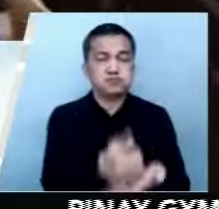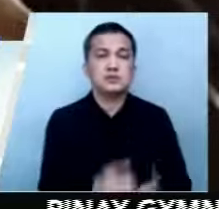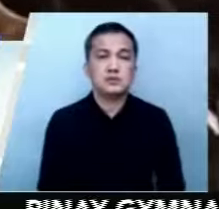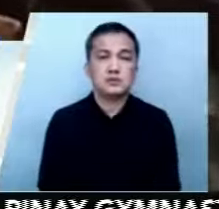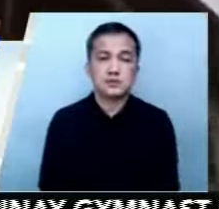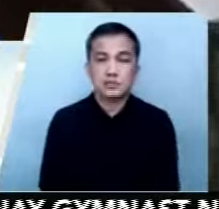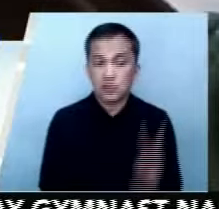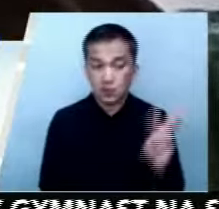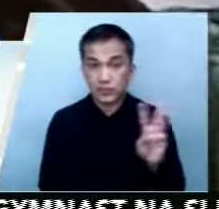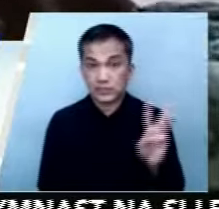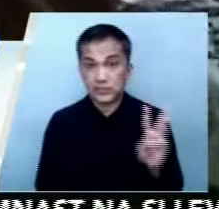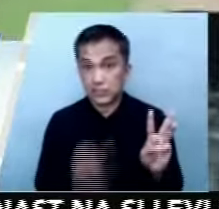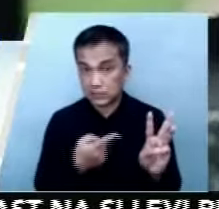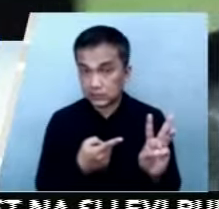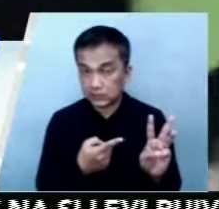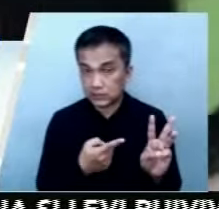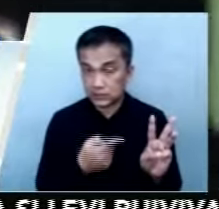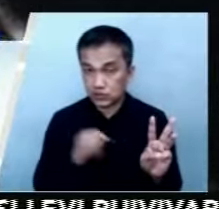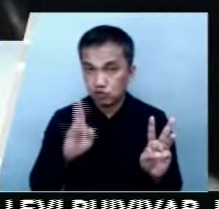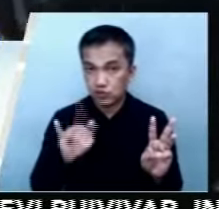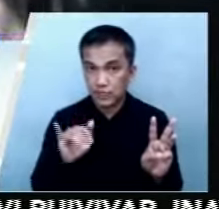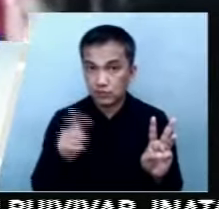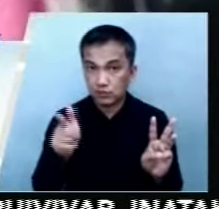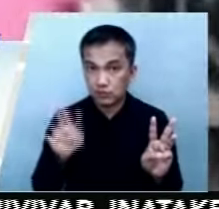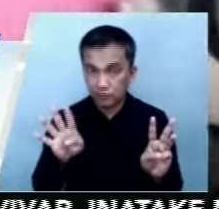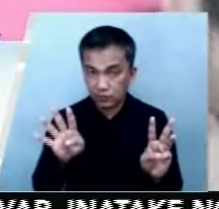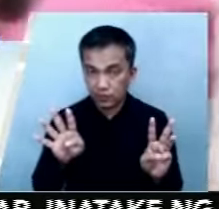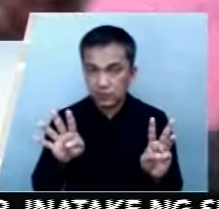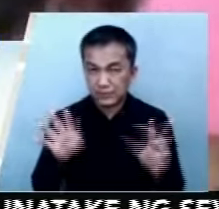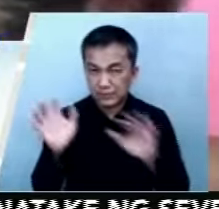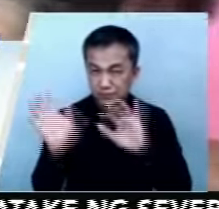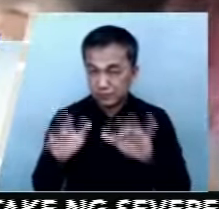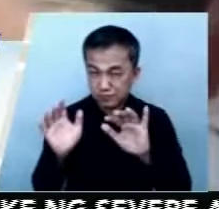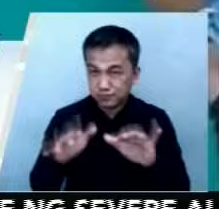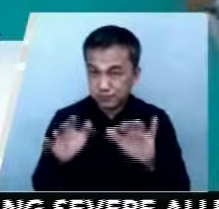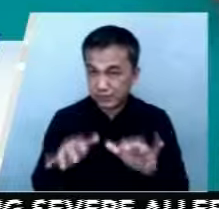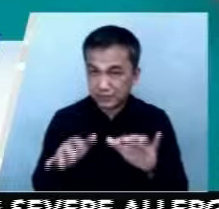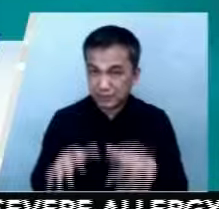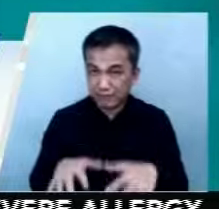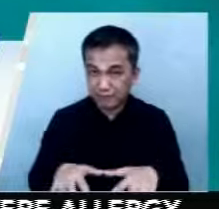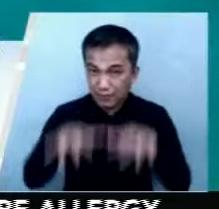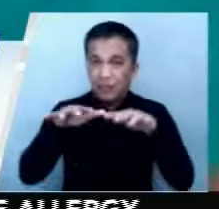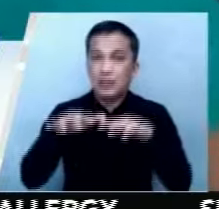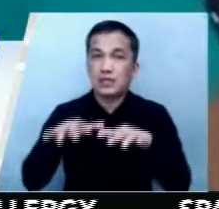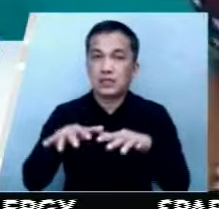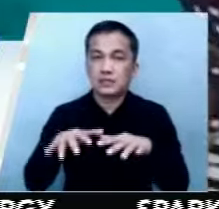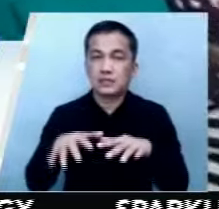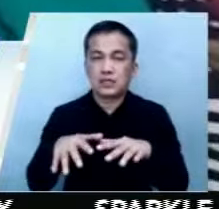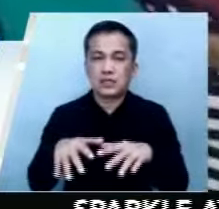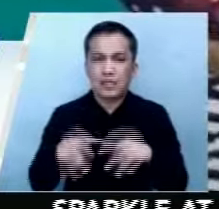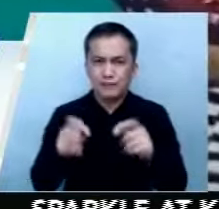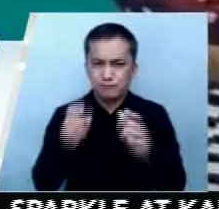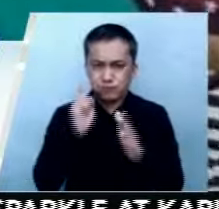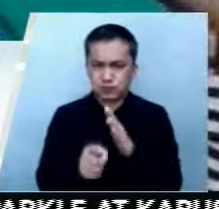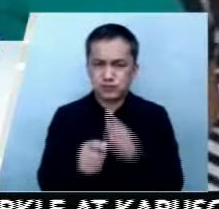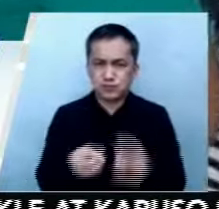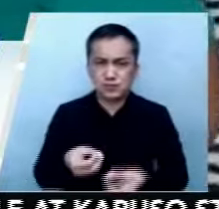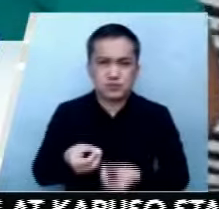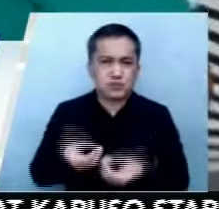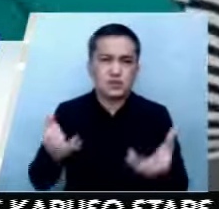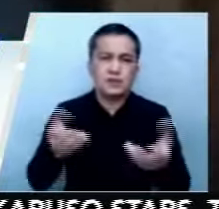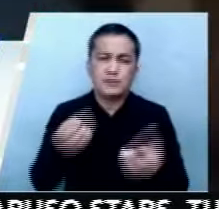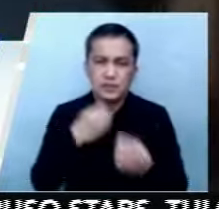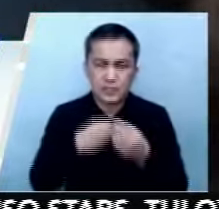Miyerkules, July 24, sa kasagsagan ng ulan at baha, namahagi na agad ng pagkain, tubig at